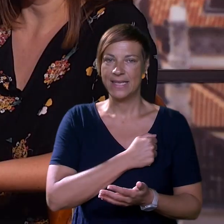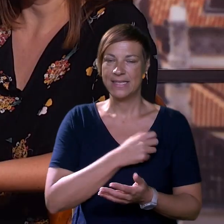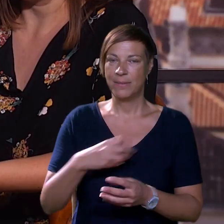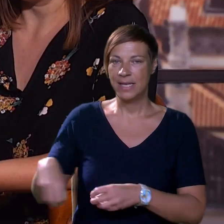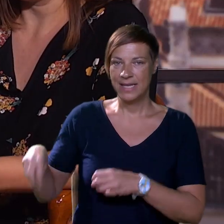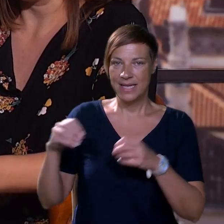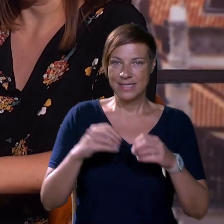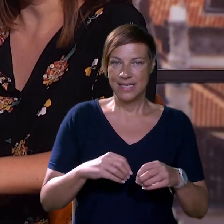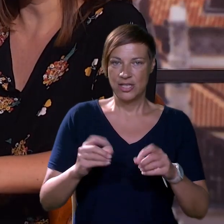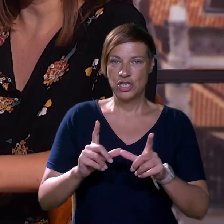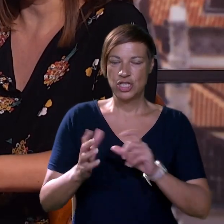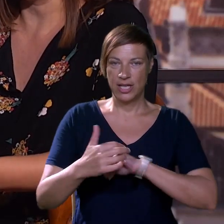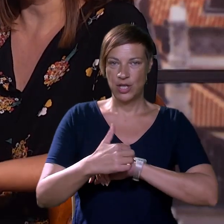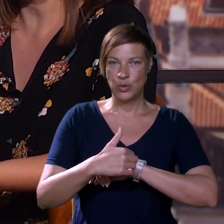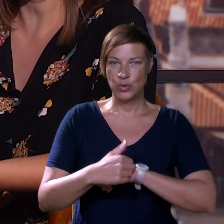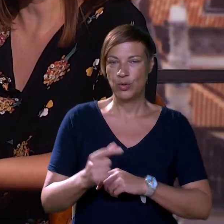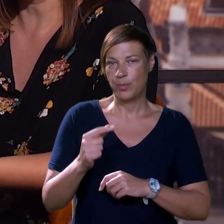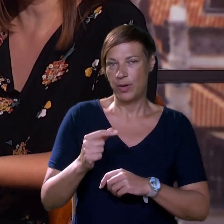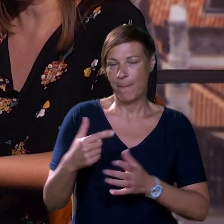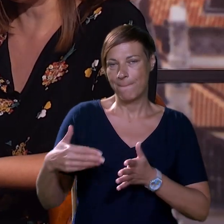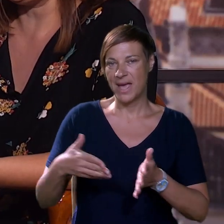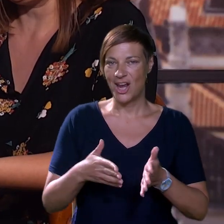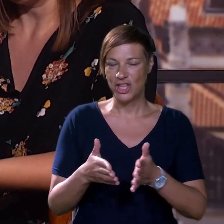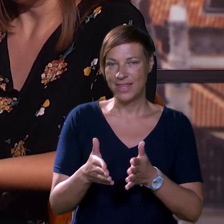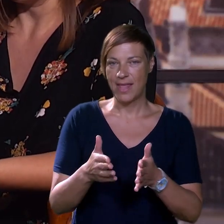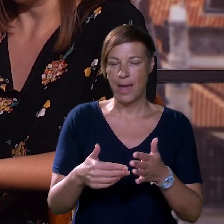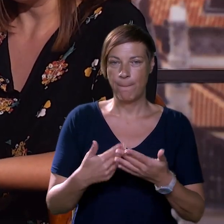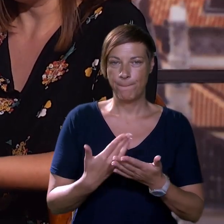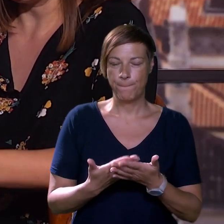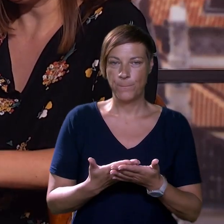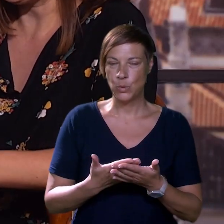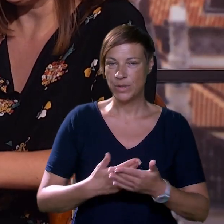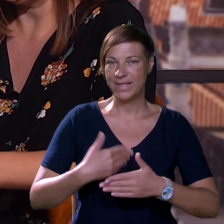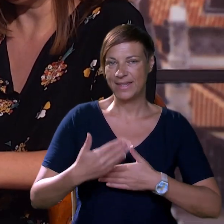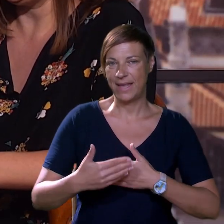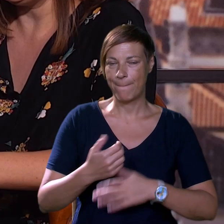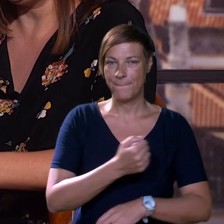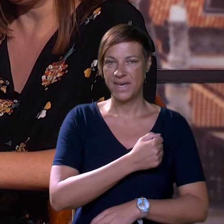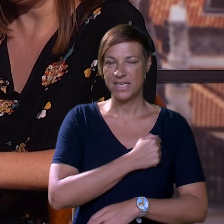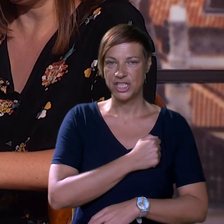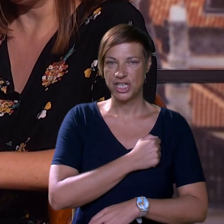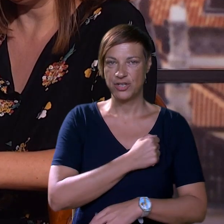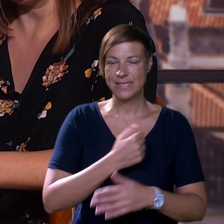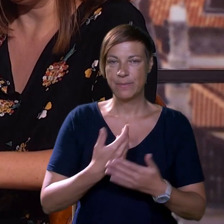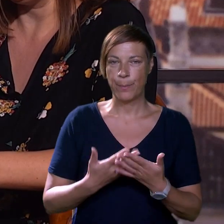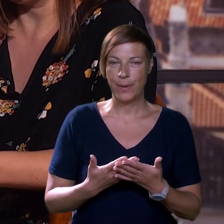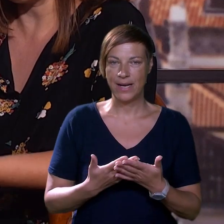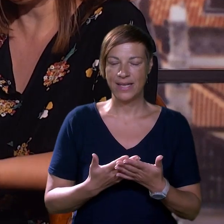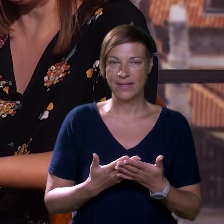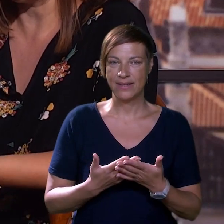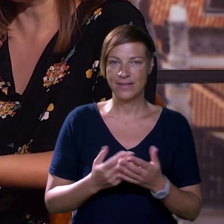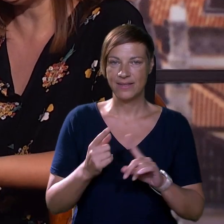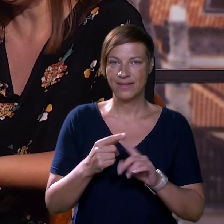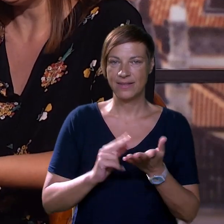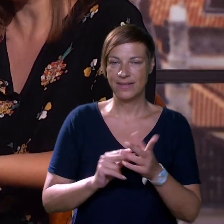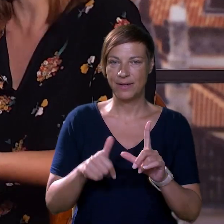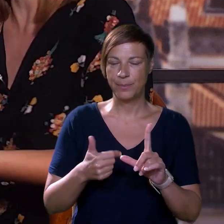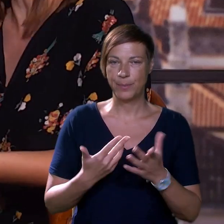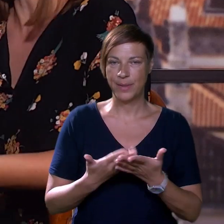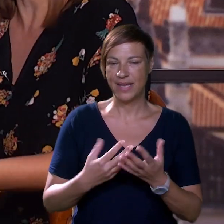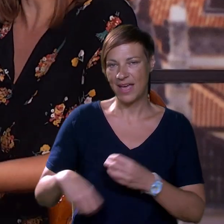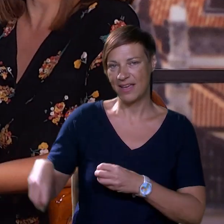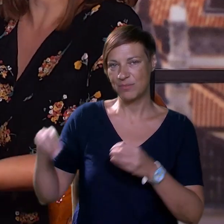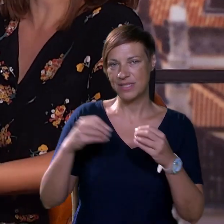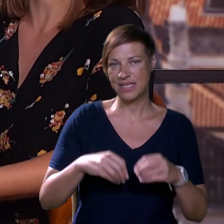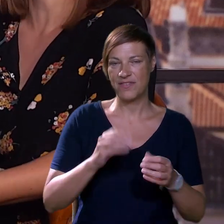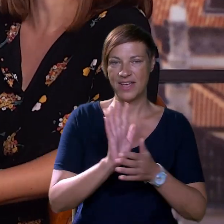ste došli nekako u Dubrovnik i malo taj put je i prešao Split, Trpanj, Split.